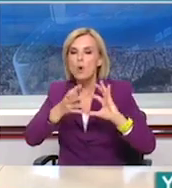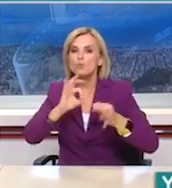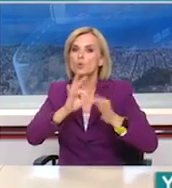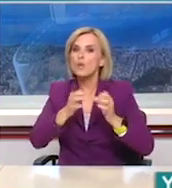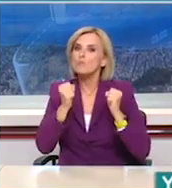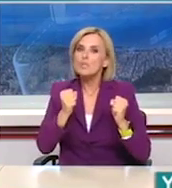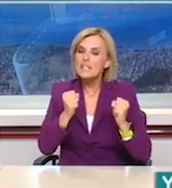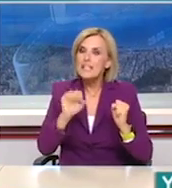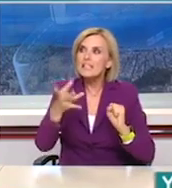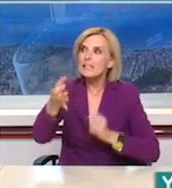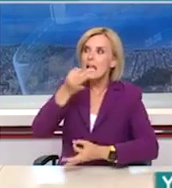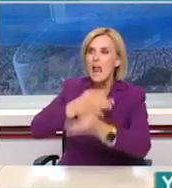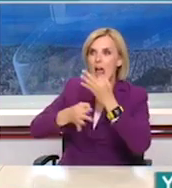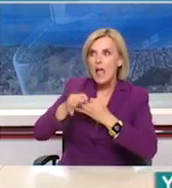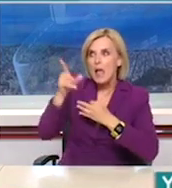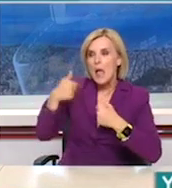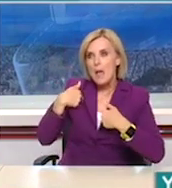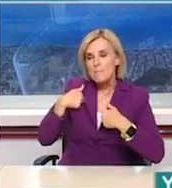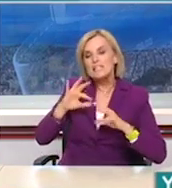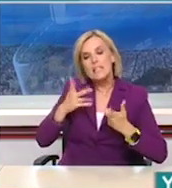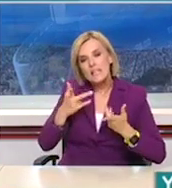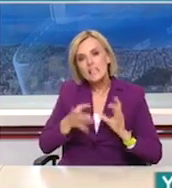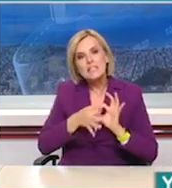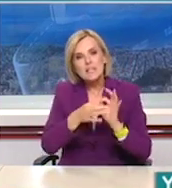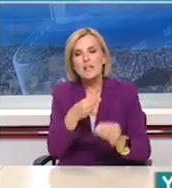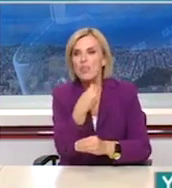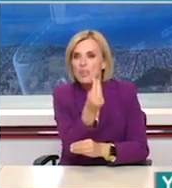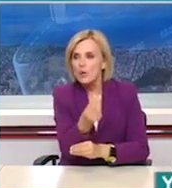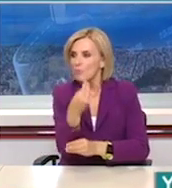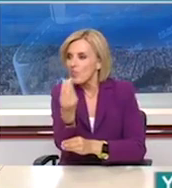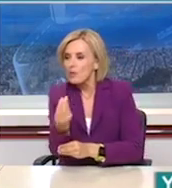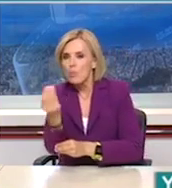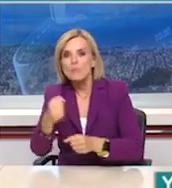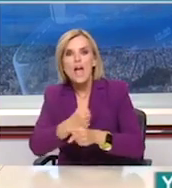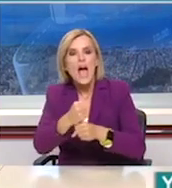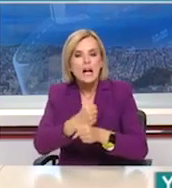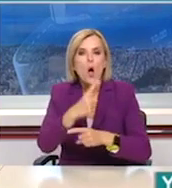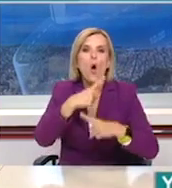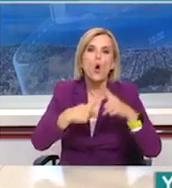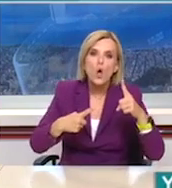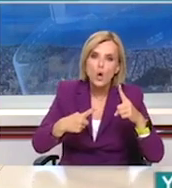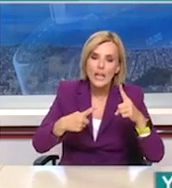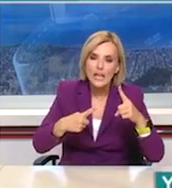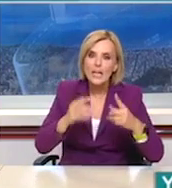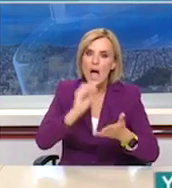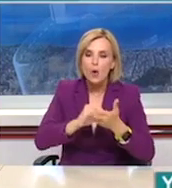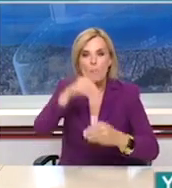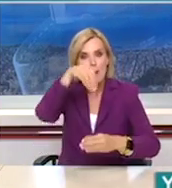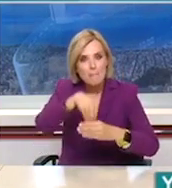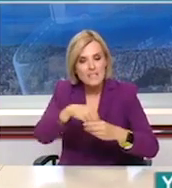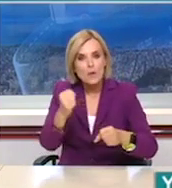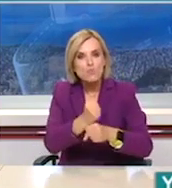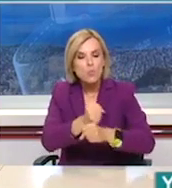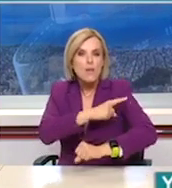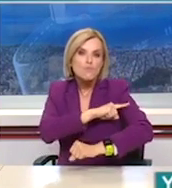θα συνεχίσουμε τη χορήγηση χλωροκίνης τόσο στους ασθενείς μέσα και έξω από το νοσοκομείο όσο και στους υγειονομικούς? Εν τέλει, ποια